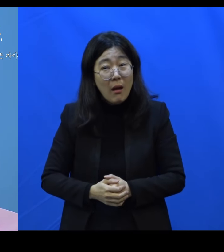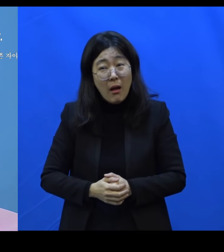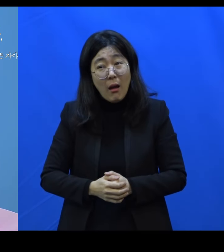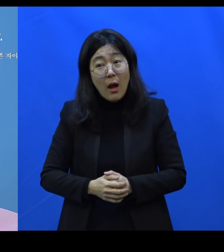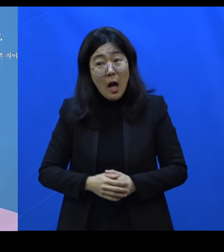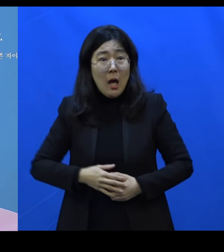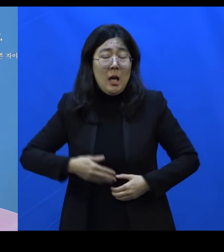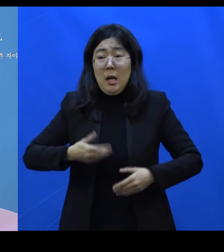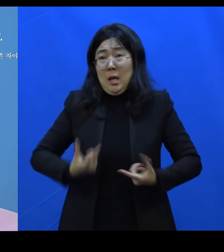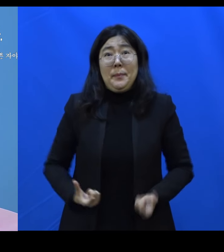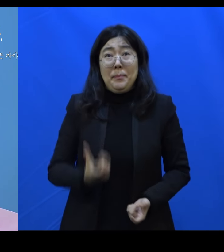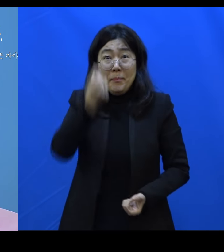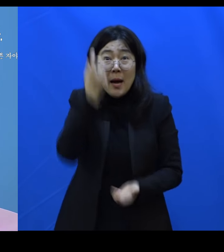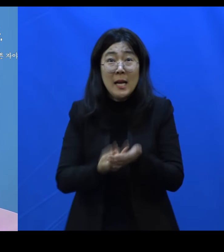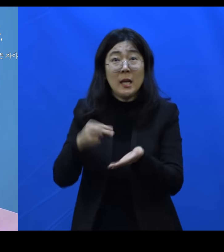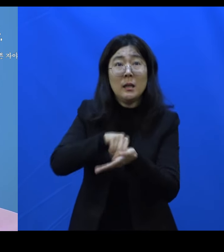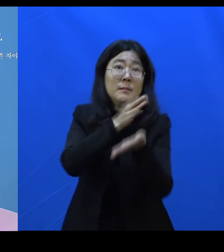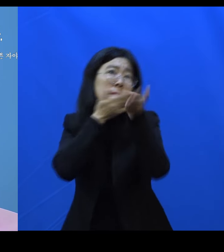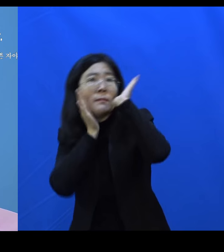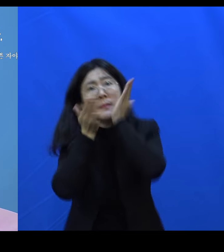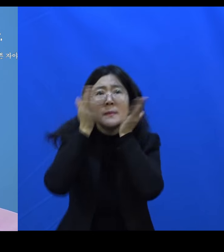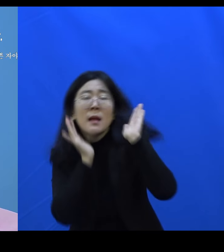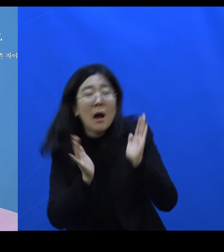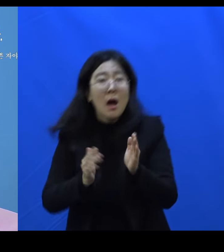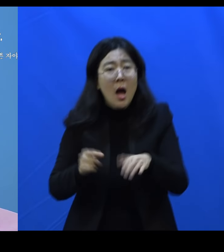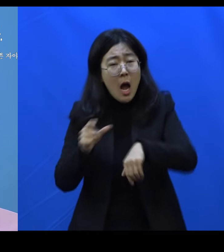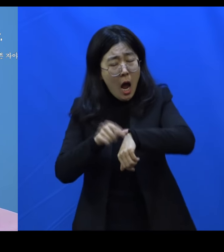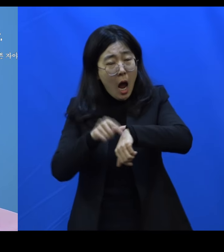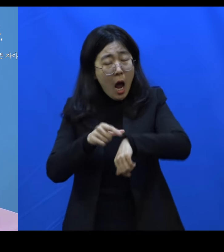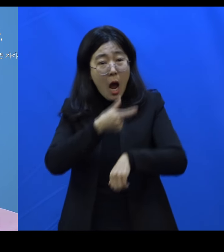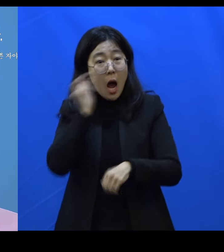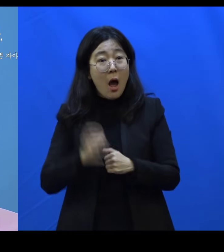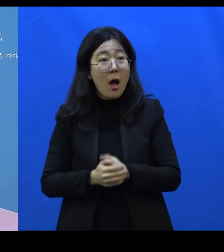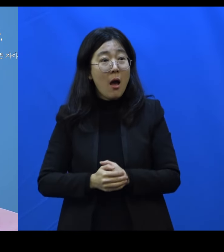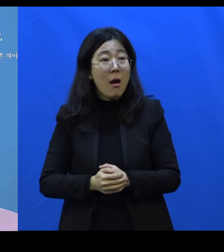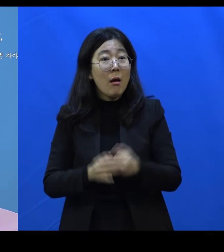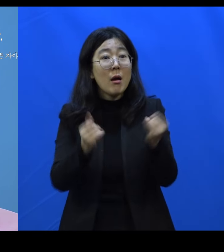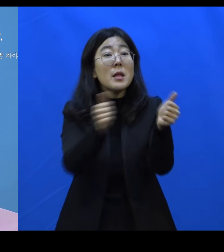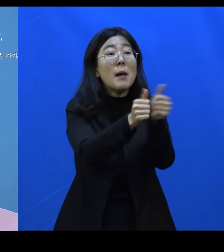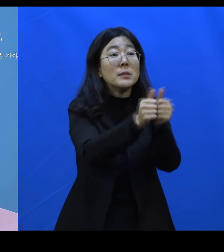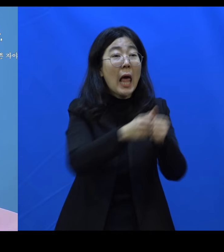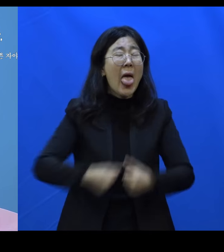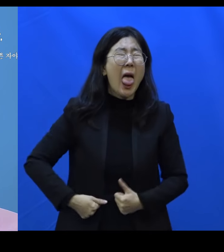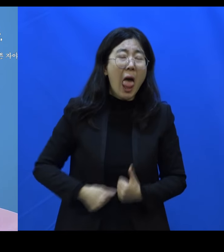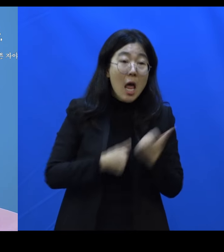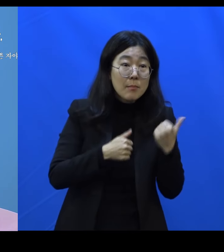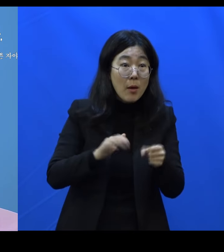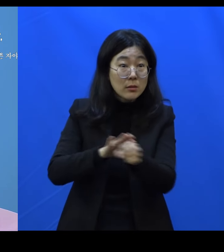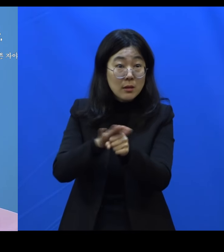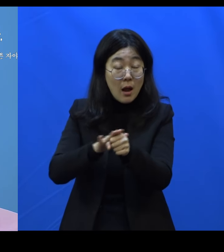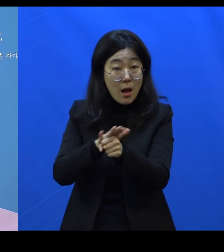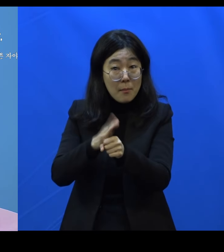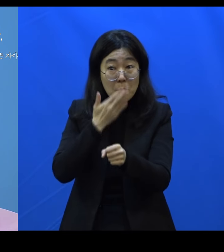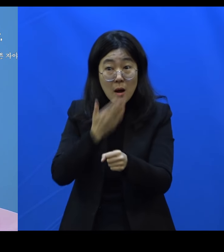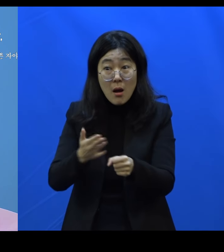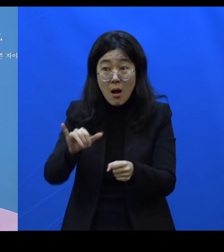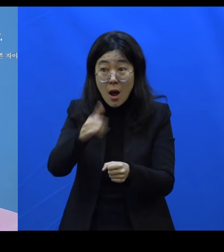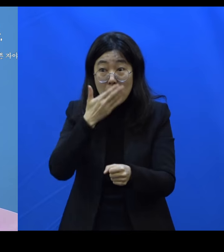대가를 지불해야 되고, 특별히 남자 편에서 더 그렇게 해야 돼요. 남자가 게으르면 사랑이 이루어질 수